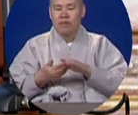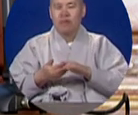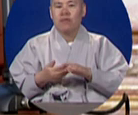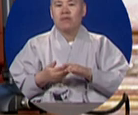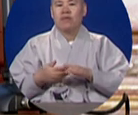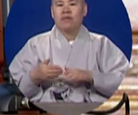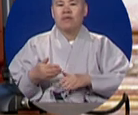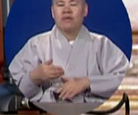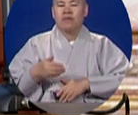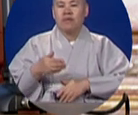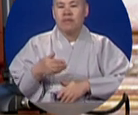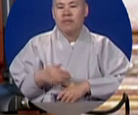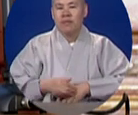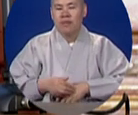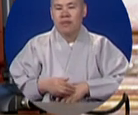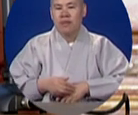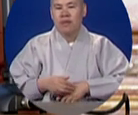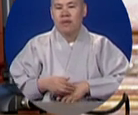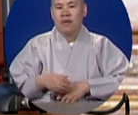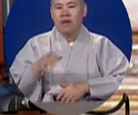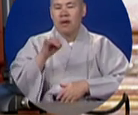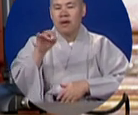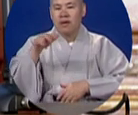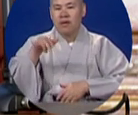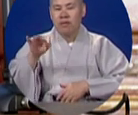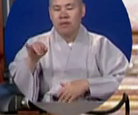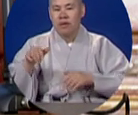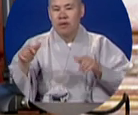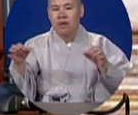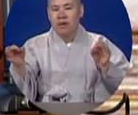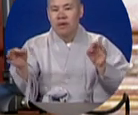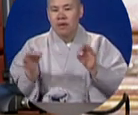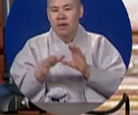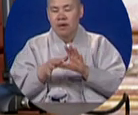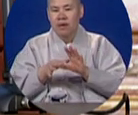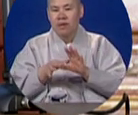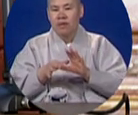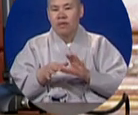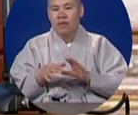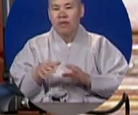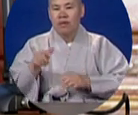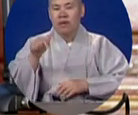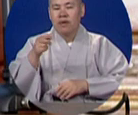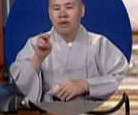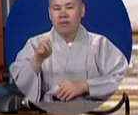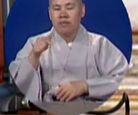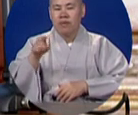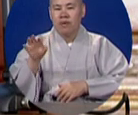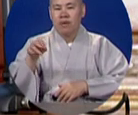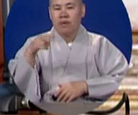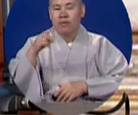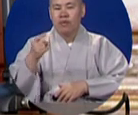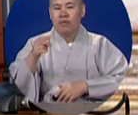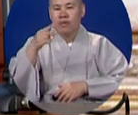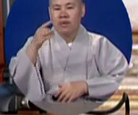또 또 뭔 말이냐 금강도 후에 이숙궁이라 금강도는 등각인데요